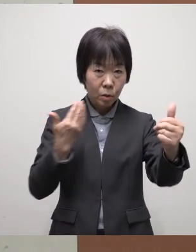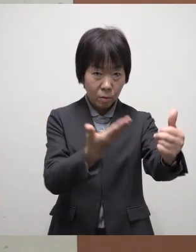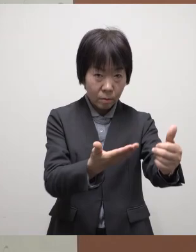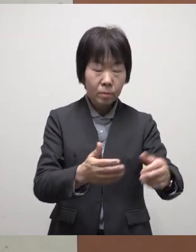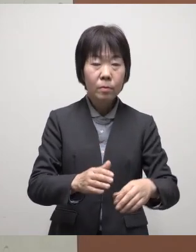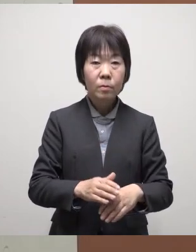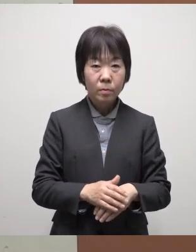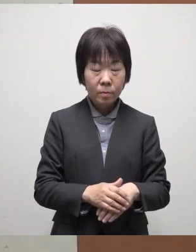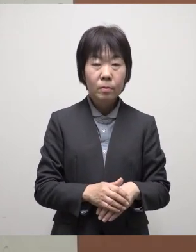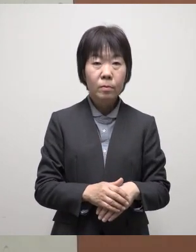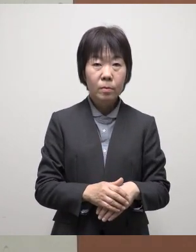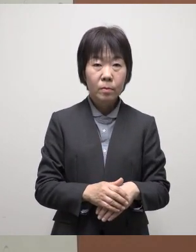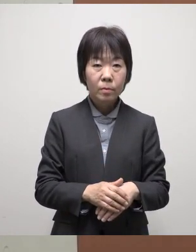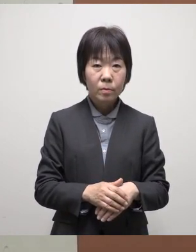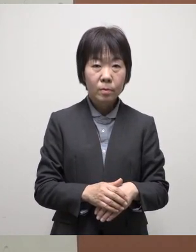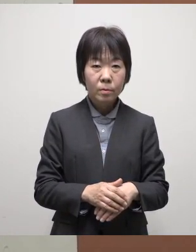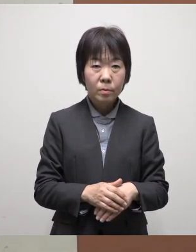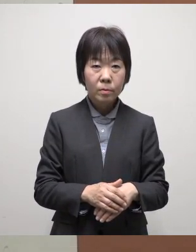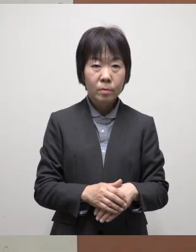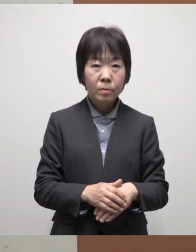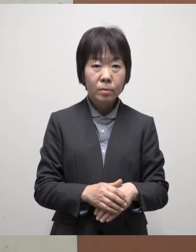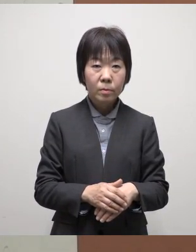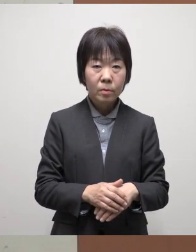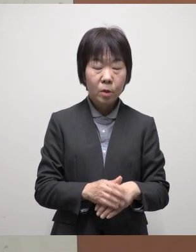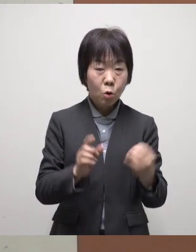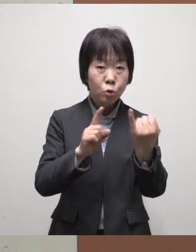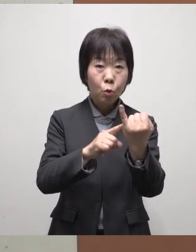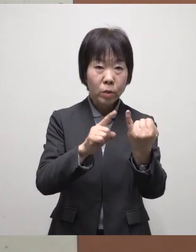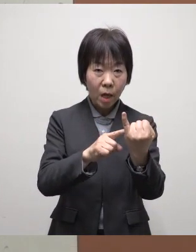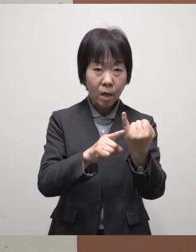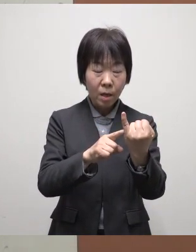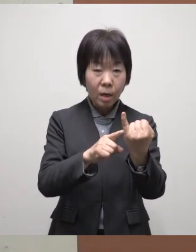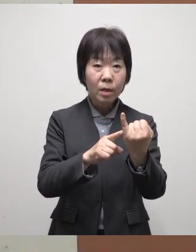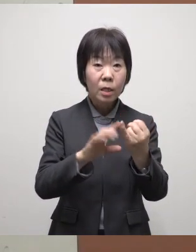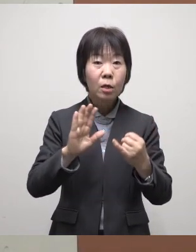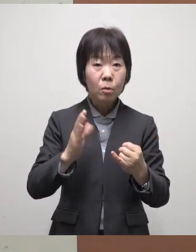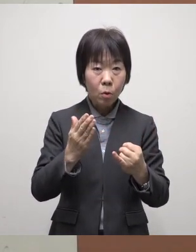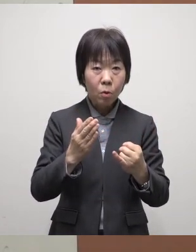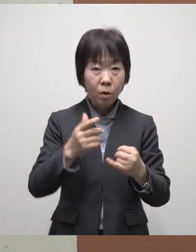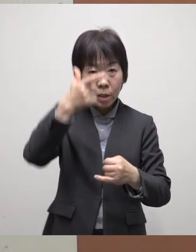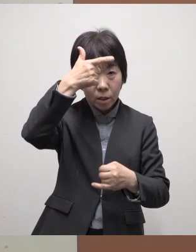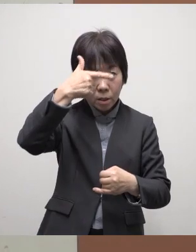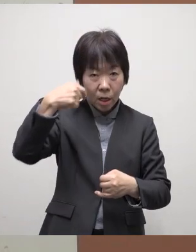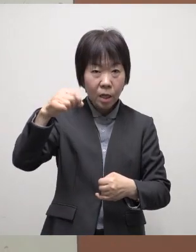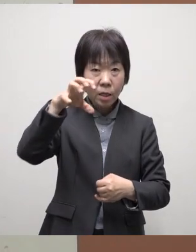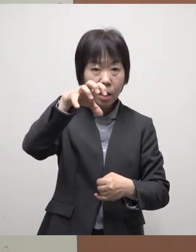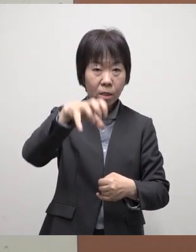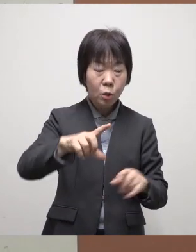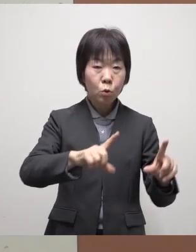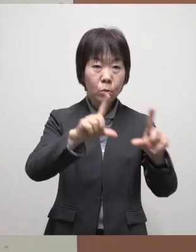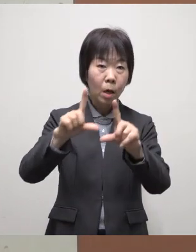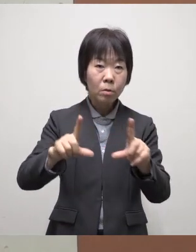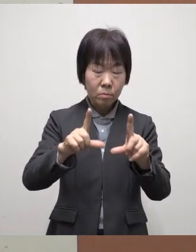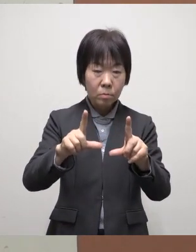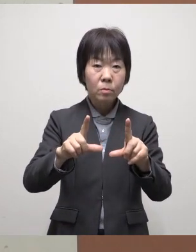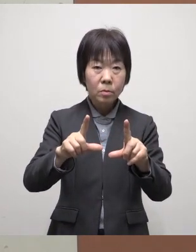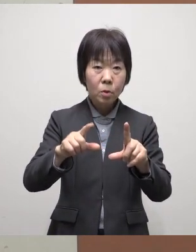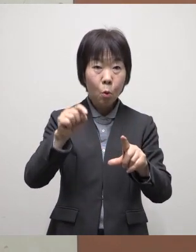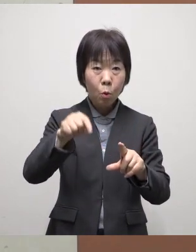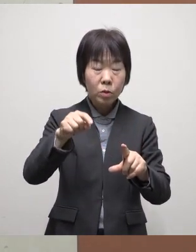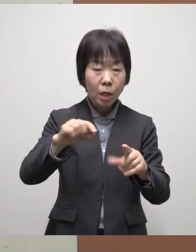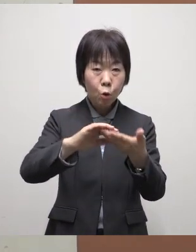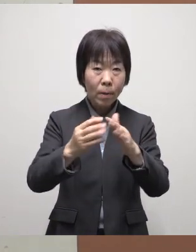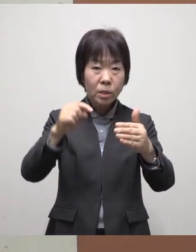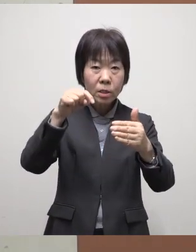各新報の咳が出材の線女性の方なんですけれども仙台にお住まいということで仙台だとあの